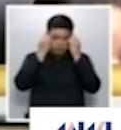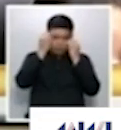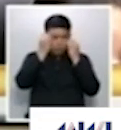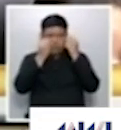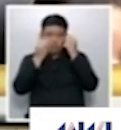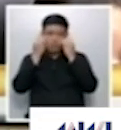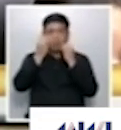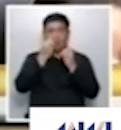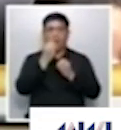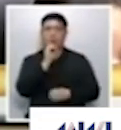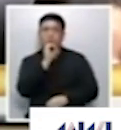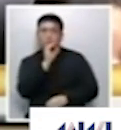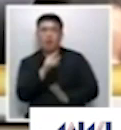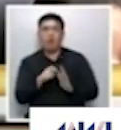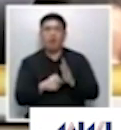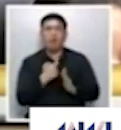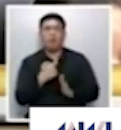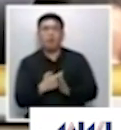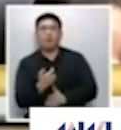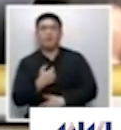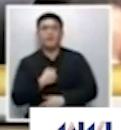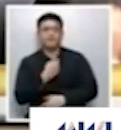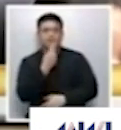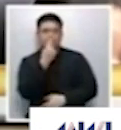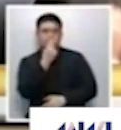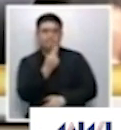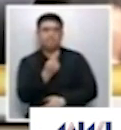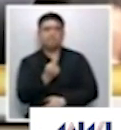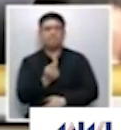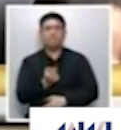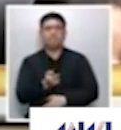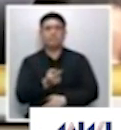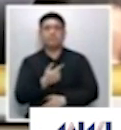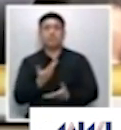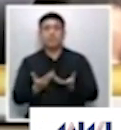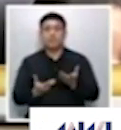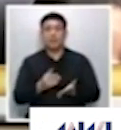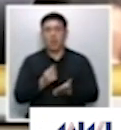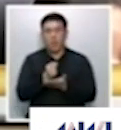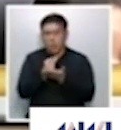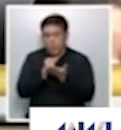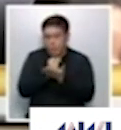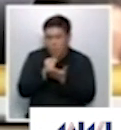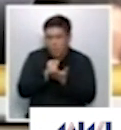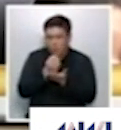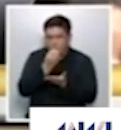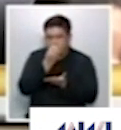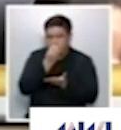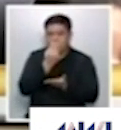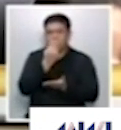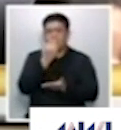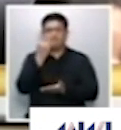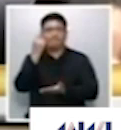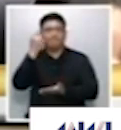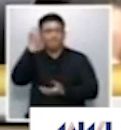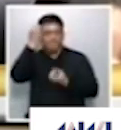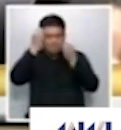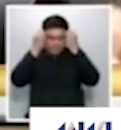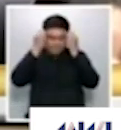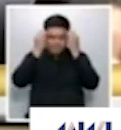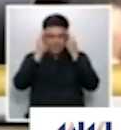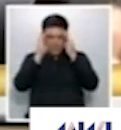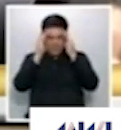เมานะครับหรือสารเสพติดอย่างอื่นที่ควบคุมสติควบคุมอารมณ์ไม่